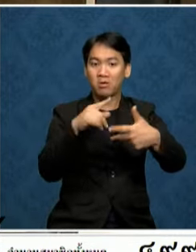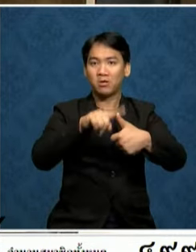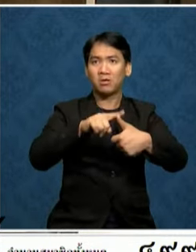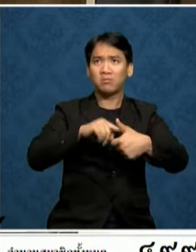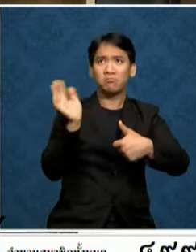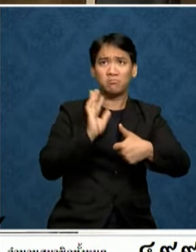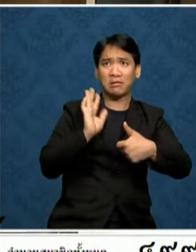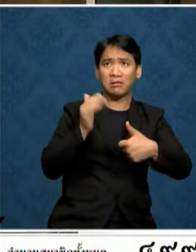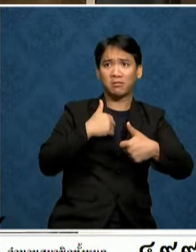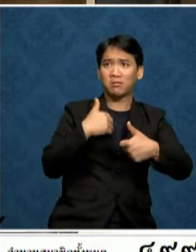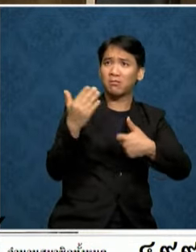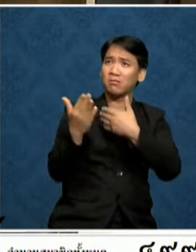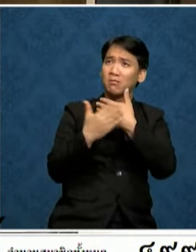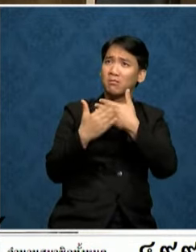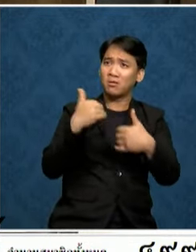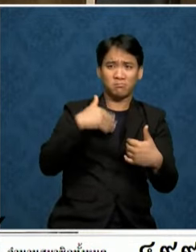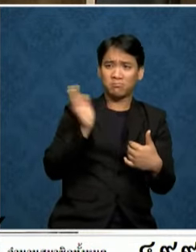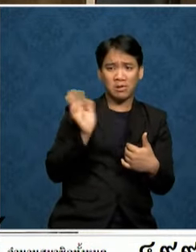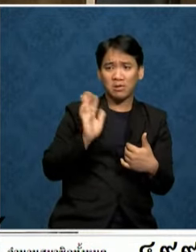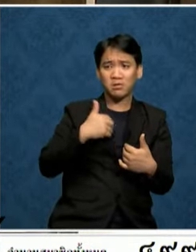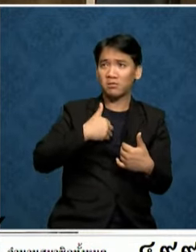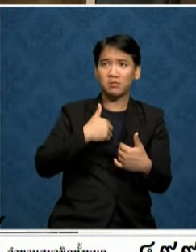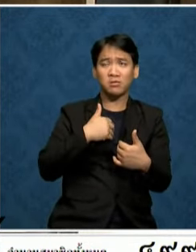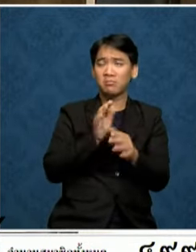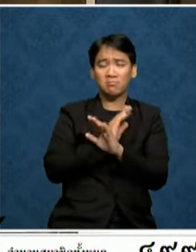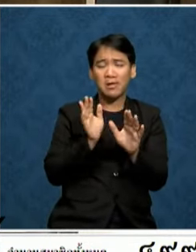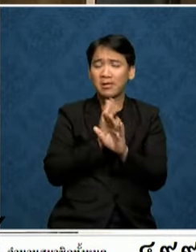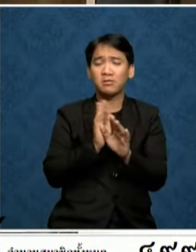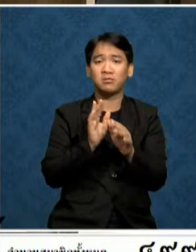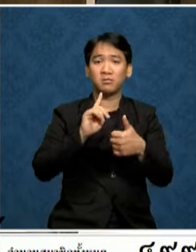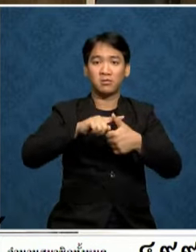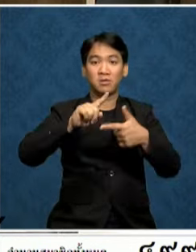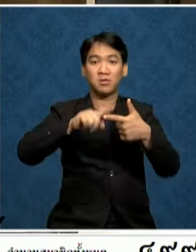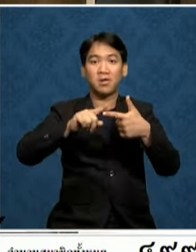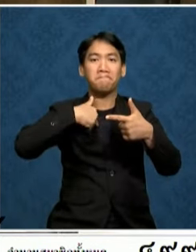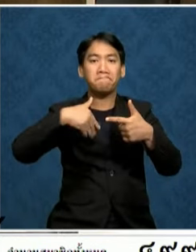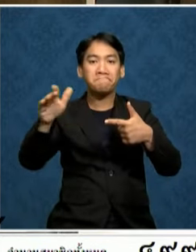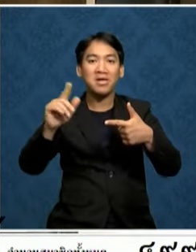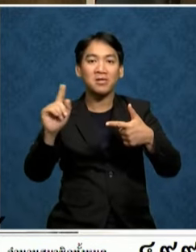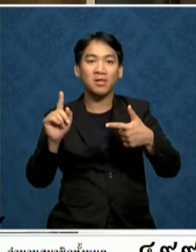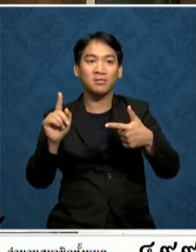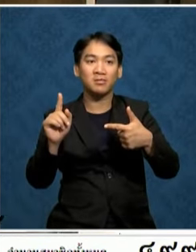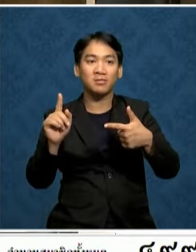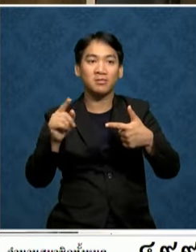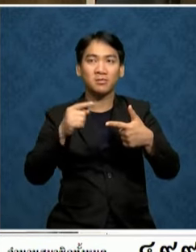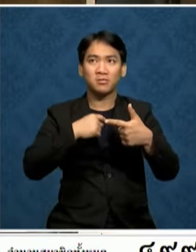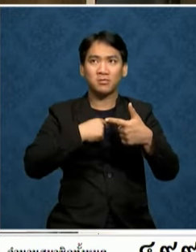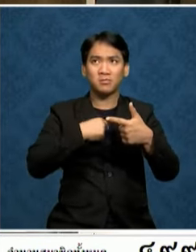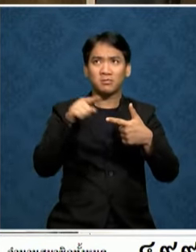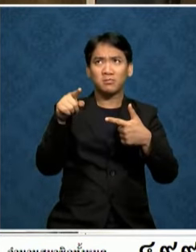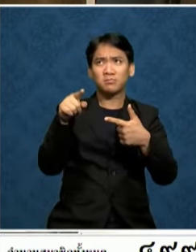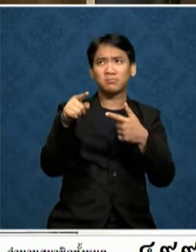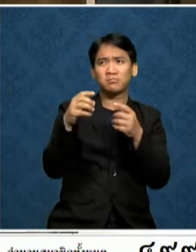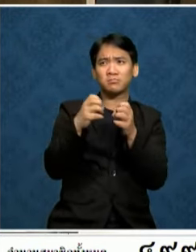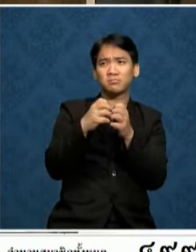ค่ะว่าถ้าเขาอยู่ในสถานการณ์ที่อึดอัดต้องปฏิเสธได้ไปคืออะไรไปคือการนำตัวเองออกไปจากสถานการณ์ที่